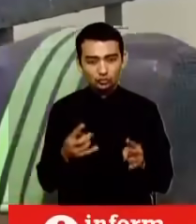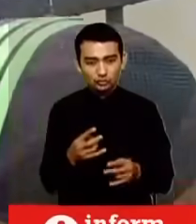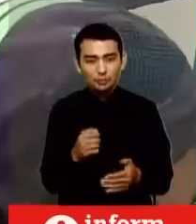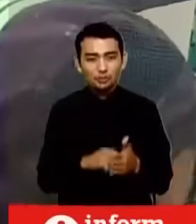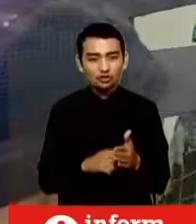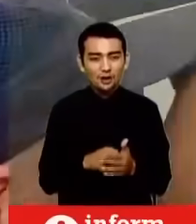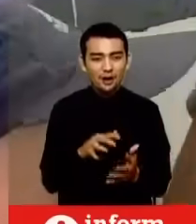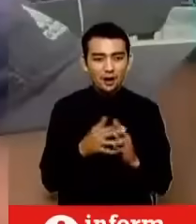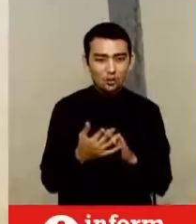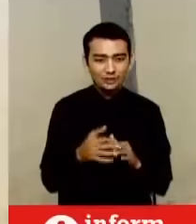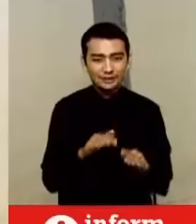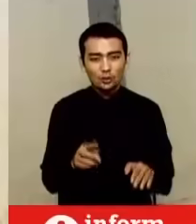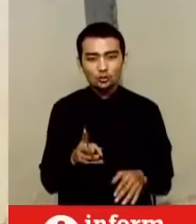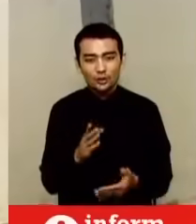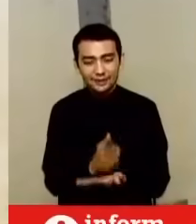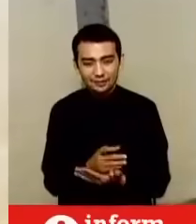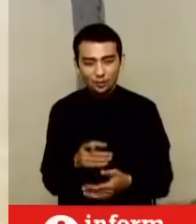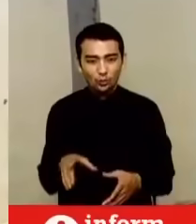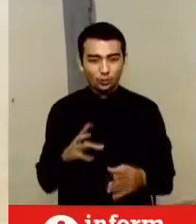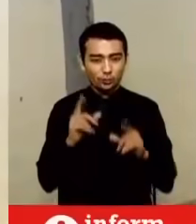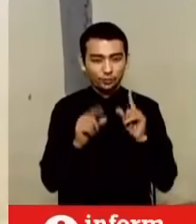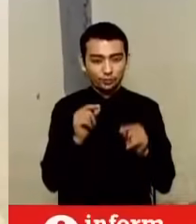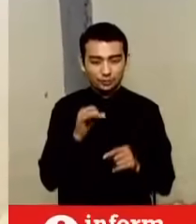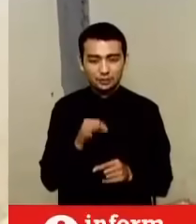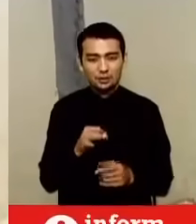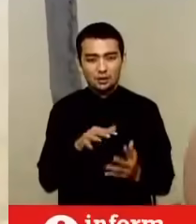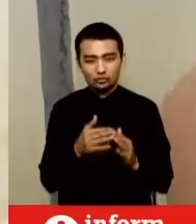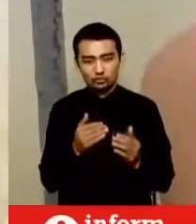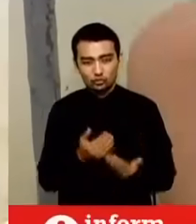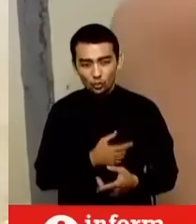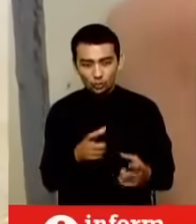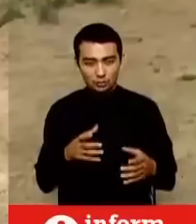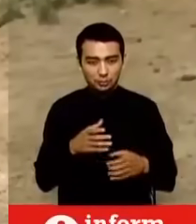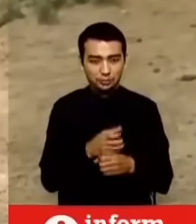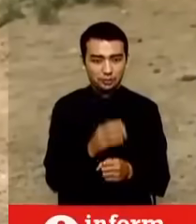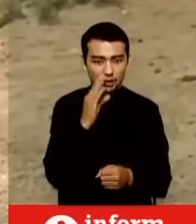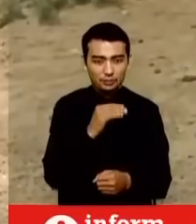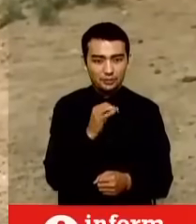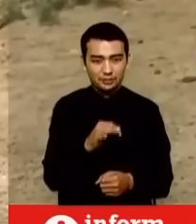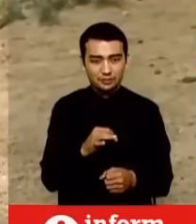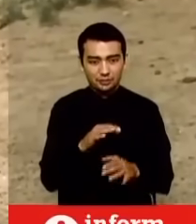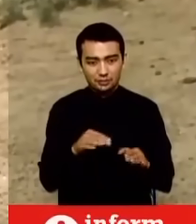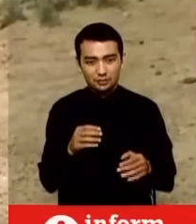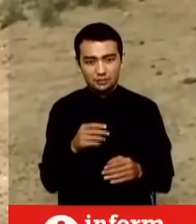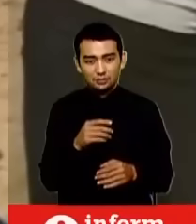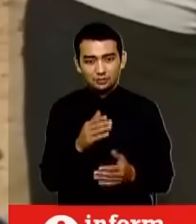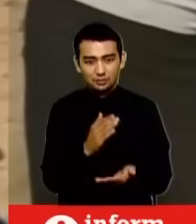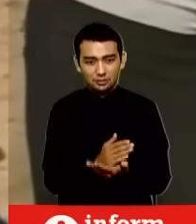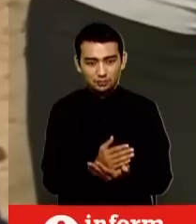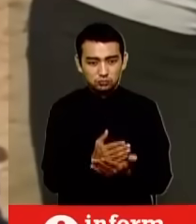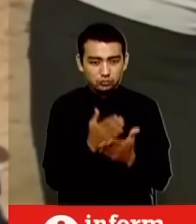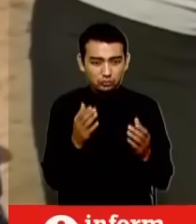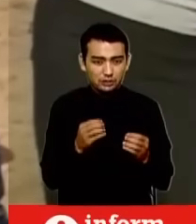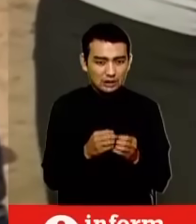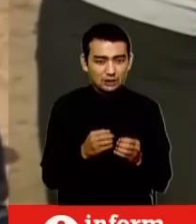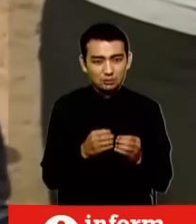бұл ауылдан балдары барлар көшіп кетсе, ауылымызда адам саны азайып қалады. Бала жоқ дейді, бер жағында өсіп жатқан 10-ның ішінде бала бар. Бұл жерде